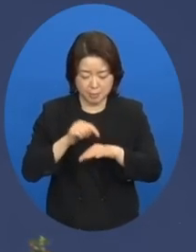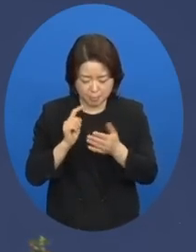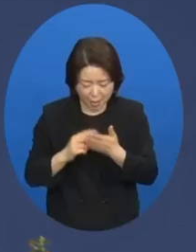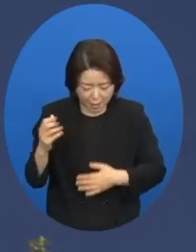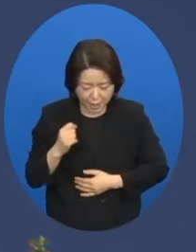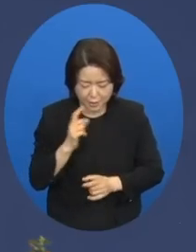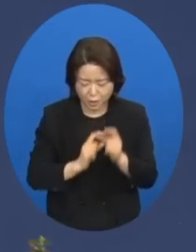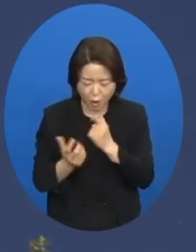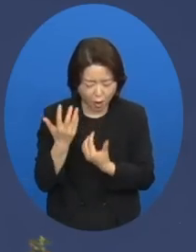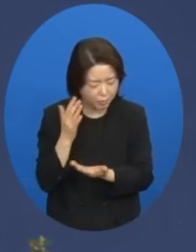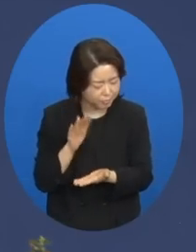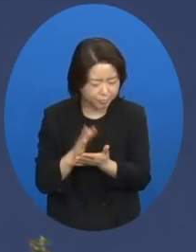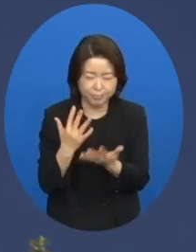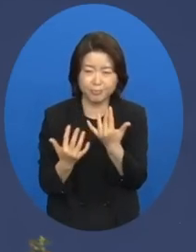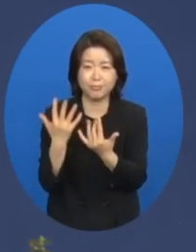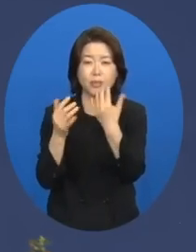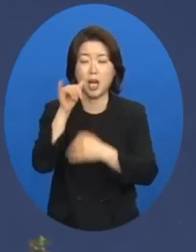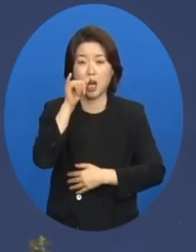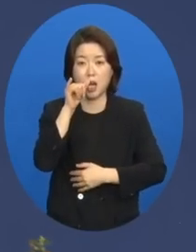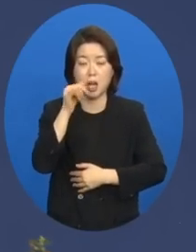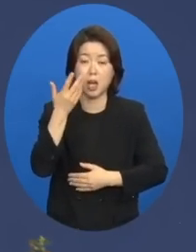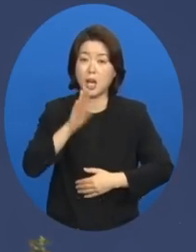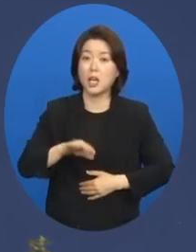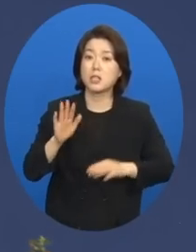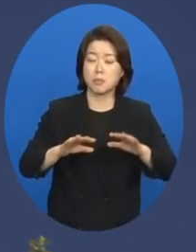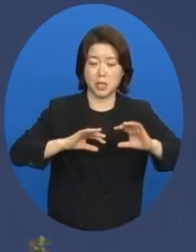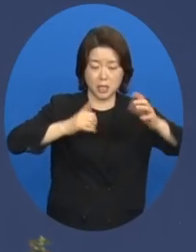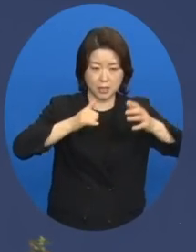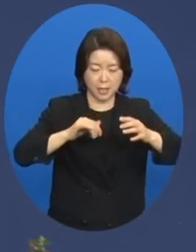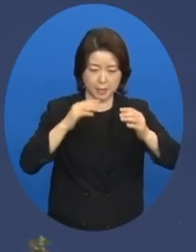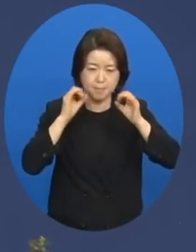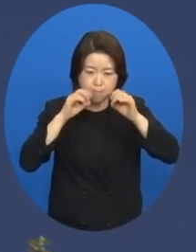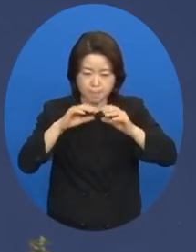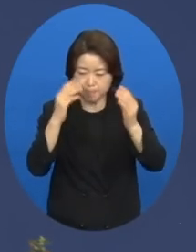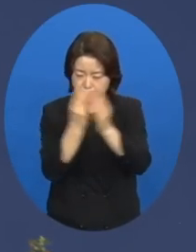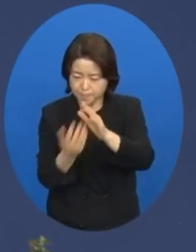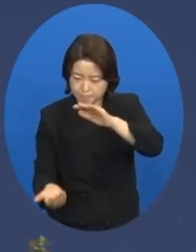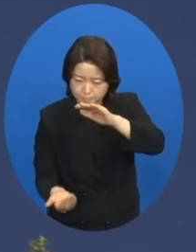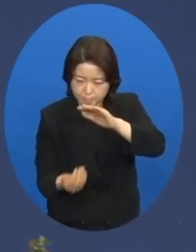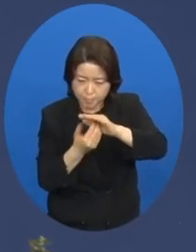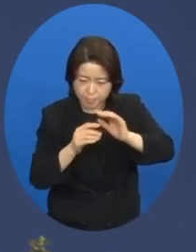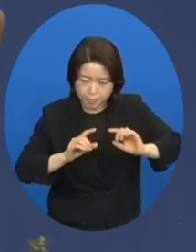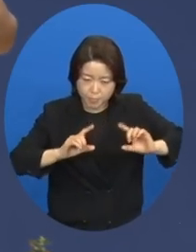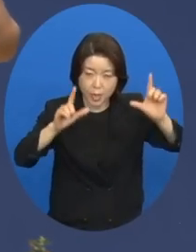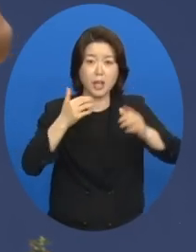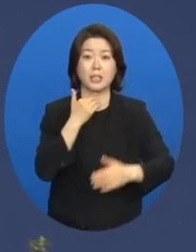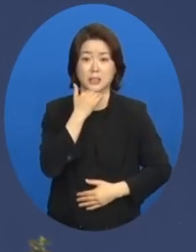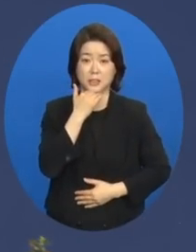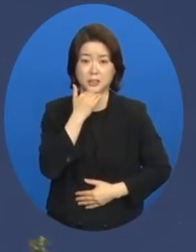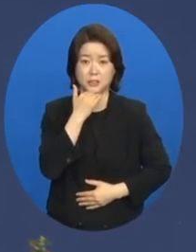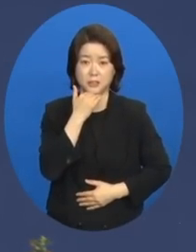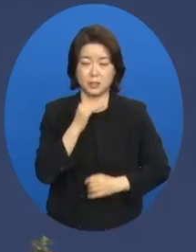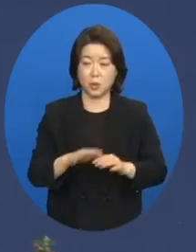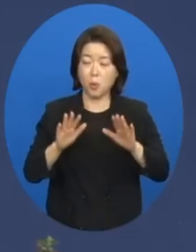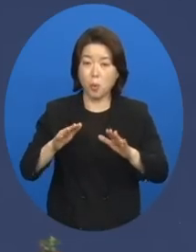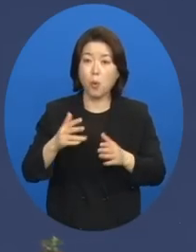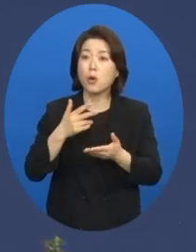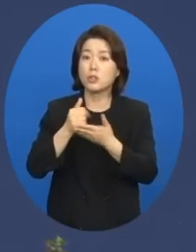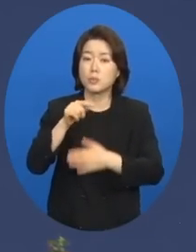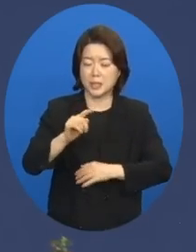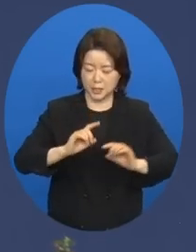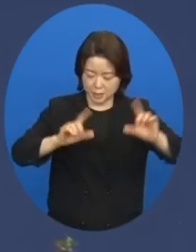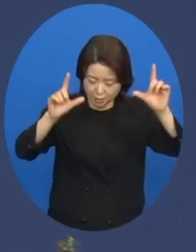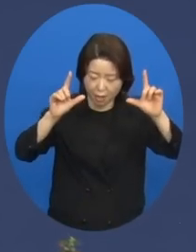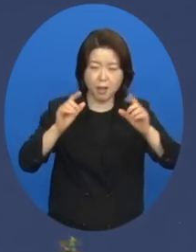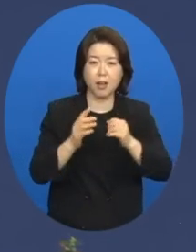더 불타고 있어. 다만 하나, 이 땅의 선교가 완성되는 그날까지를 기다리며 오늘 주님 그날을